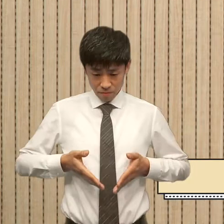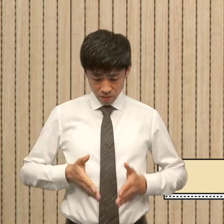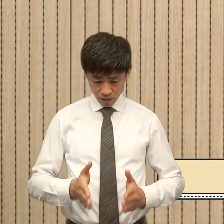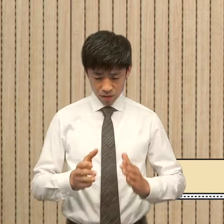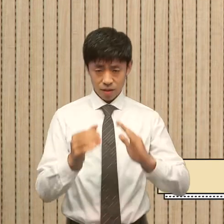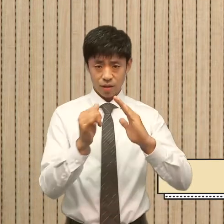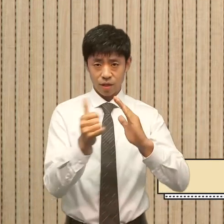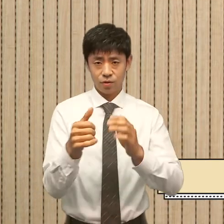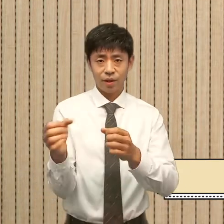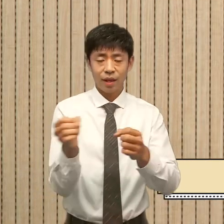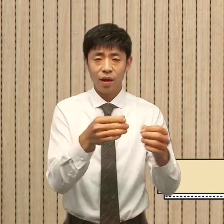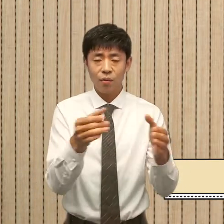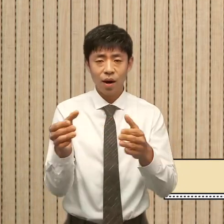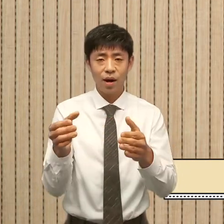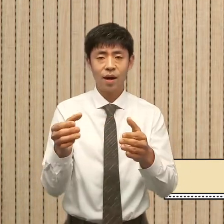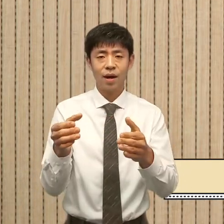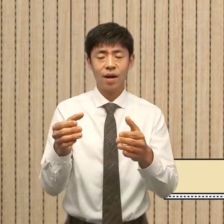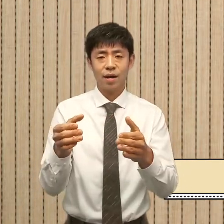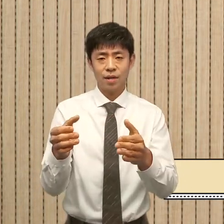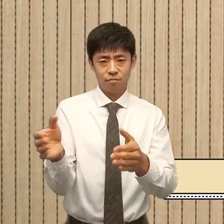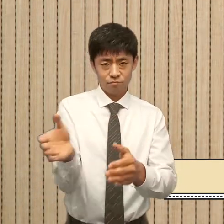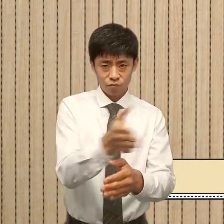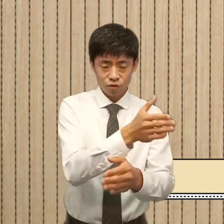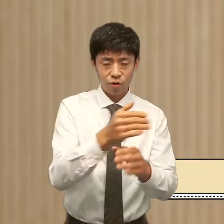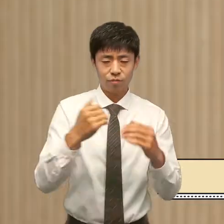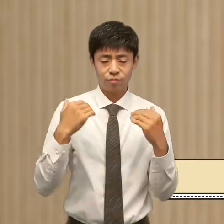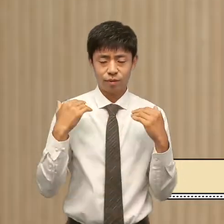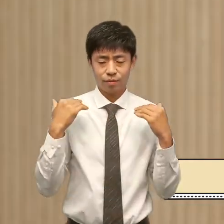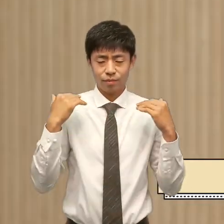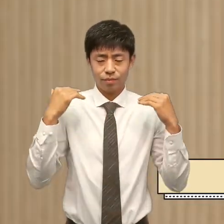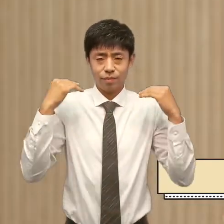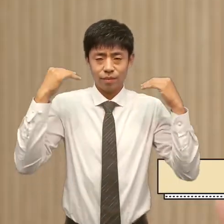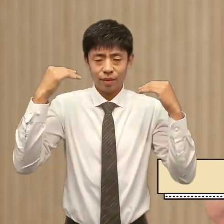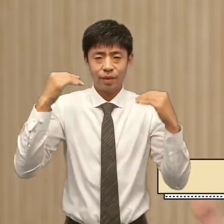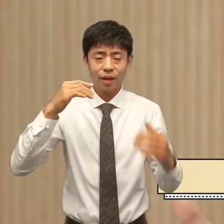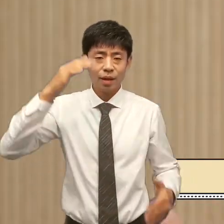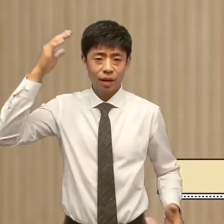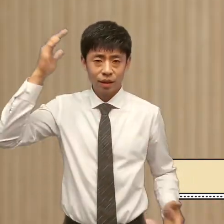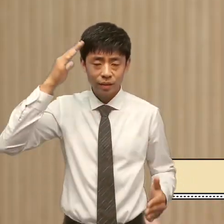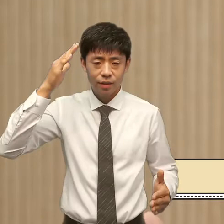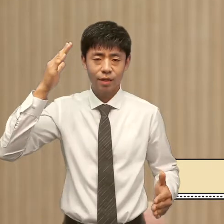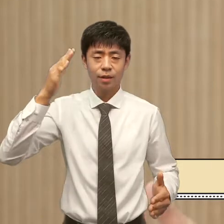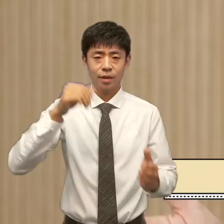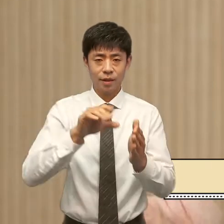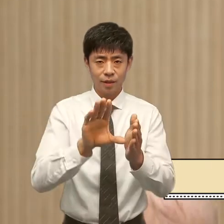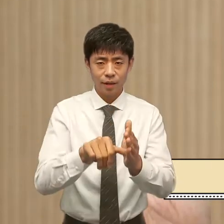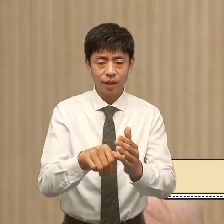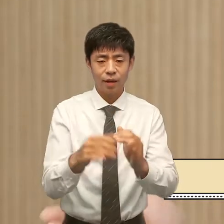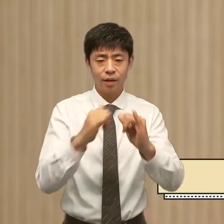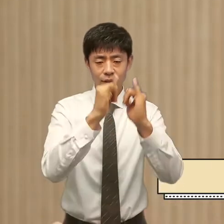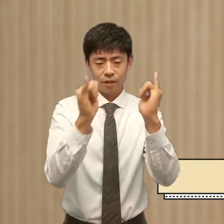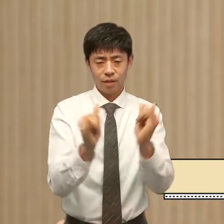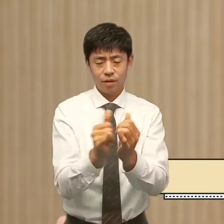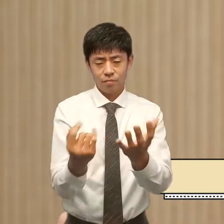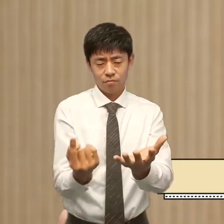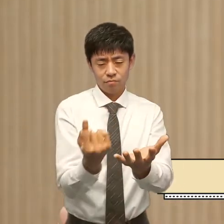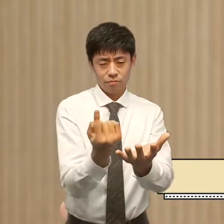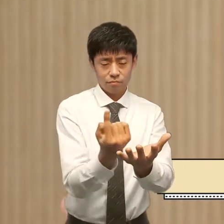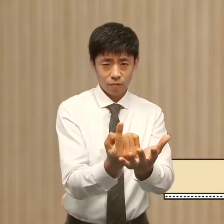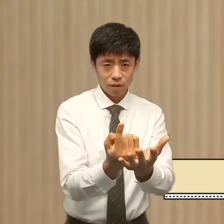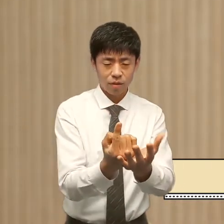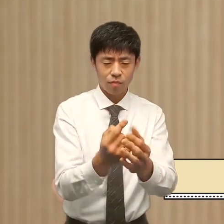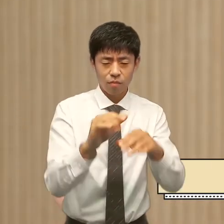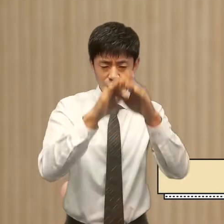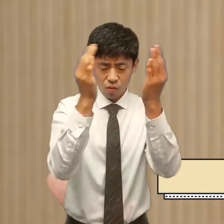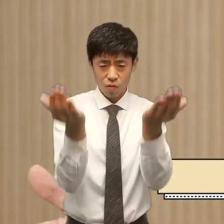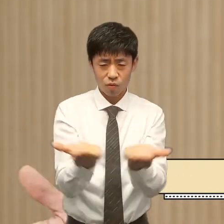태어나면서부터 가족 간의 대화를 시작으로 일상생활, 또 학창시절, 또 사회생활,